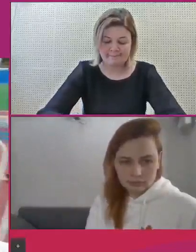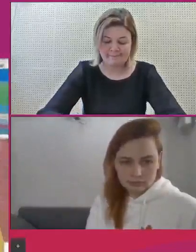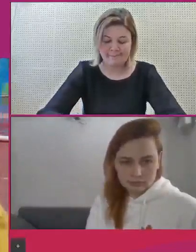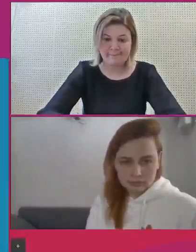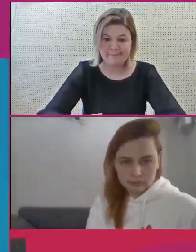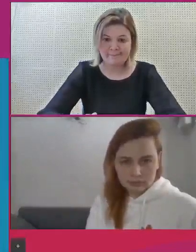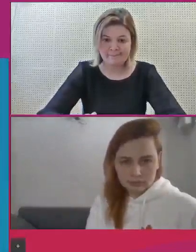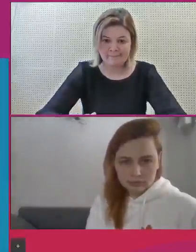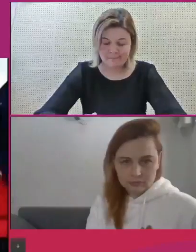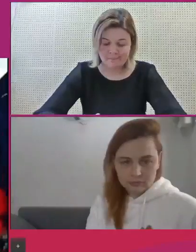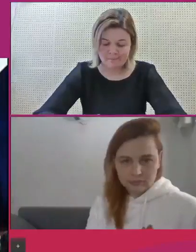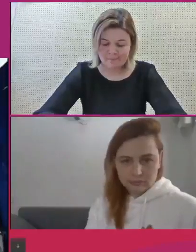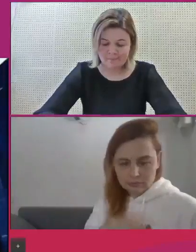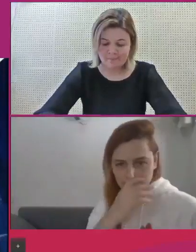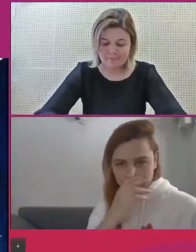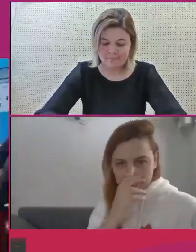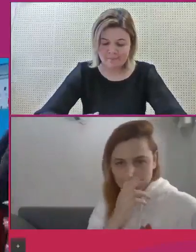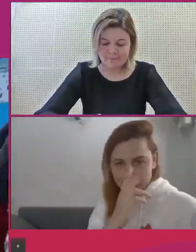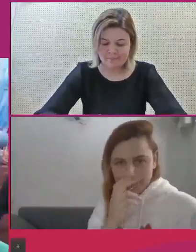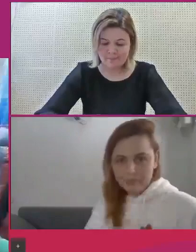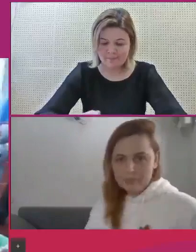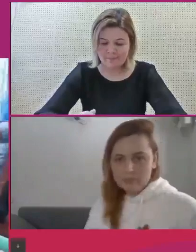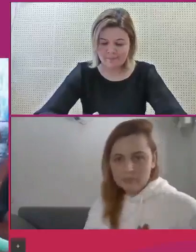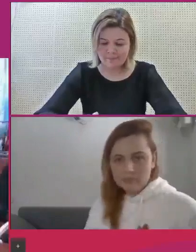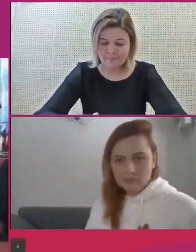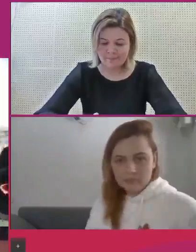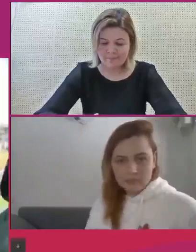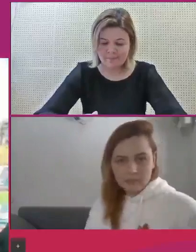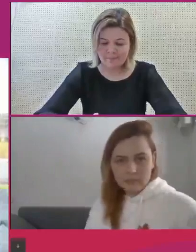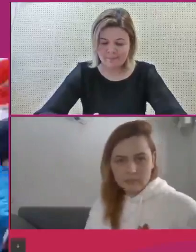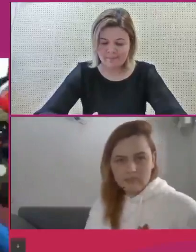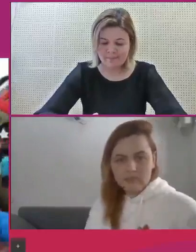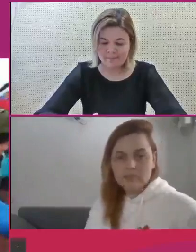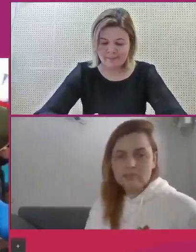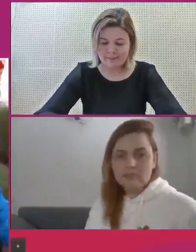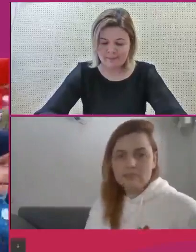Just make me move right. Don't stop for nothing. Till you're in my bloodstream.